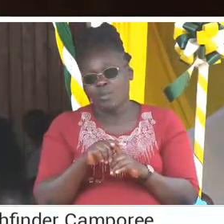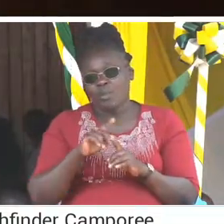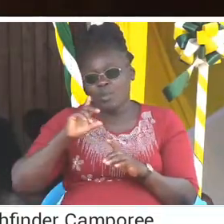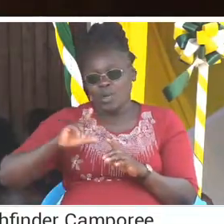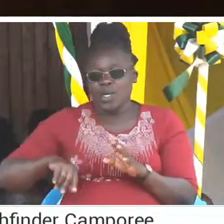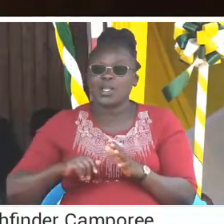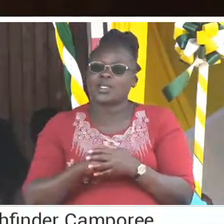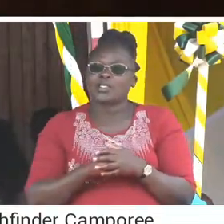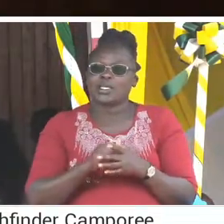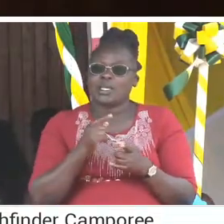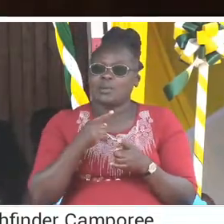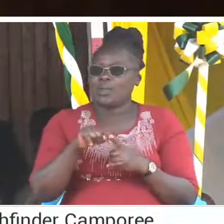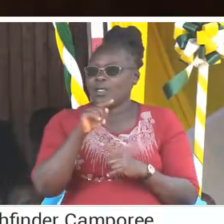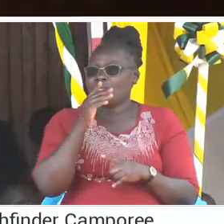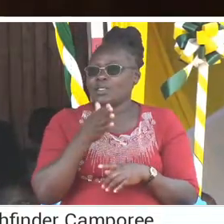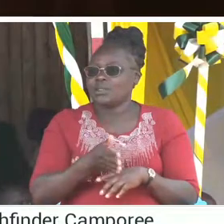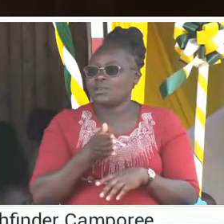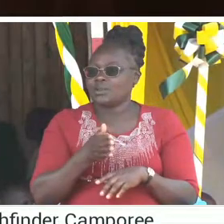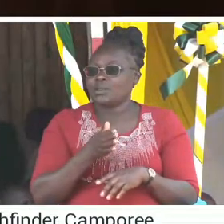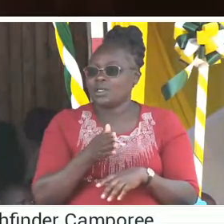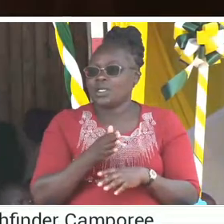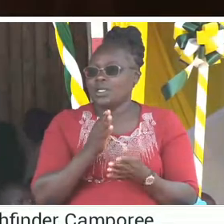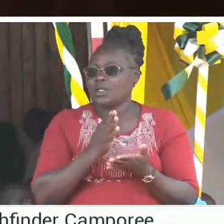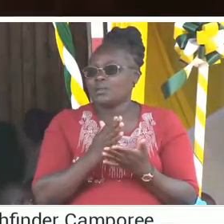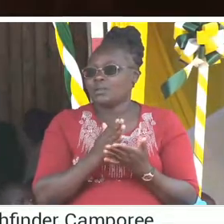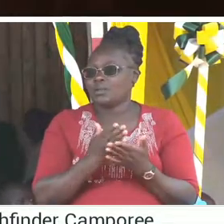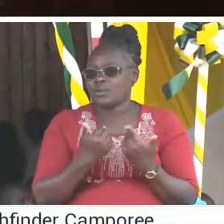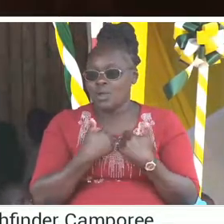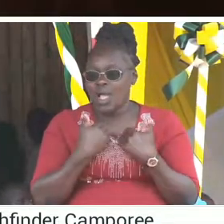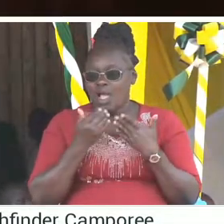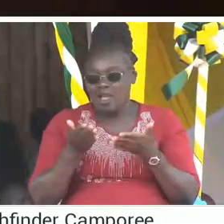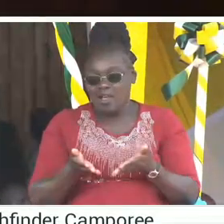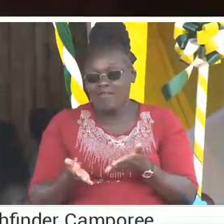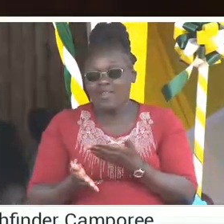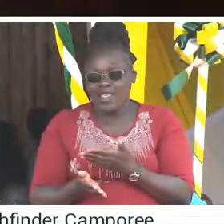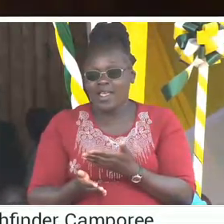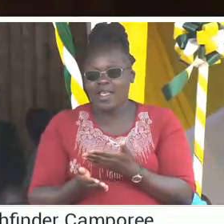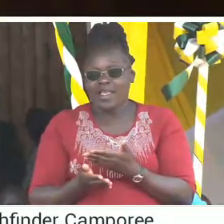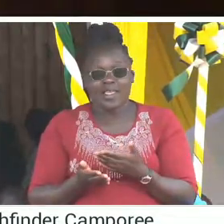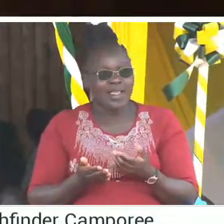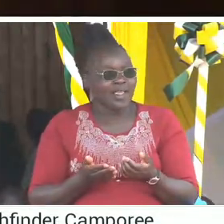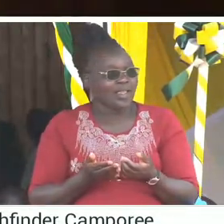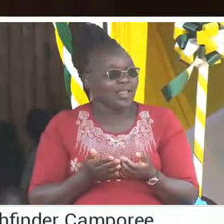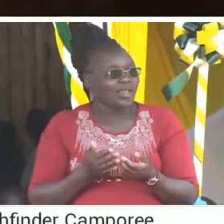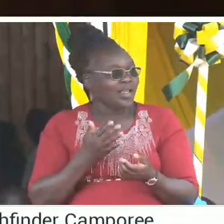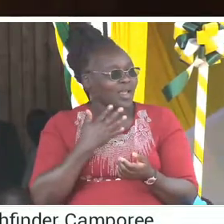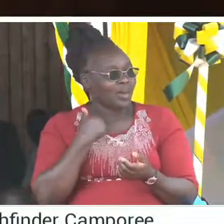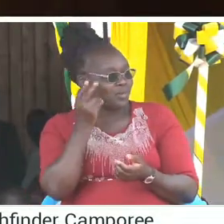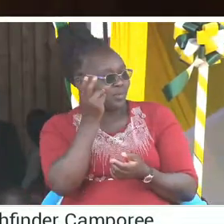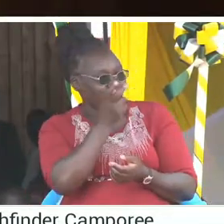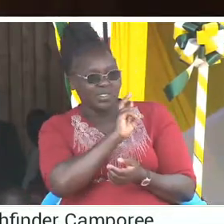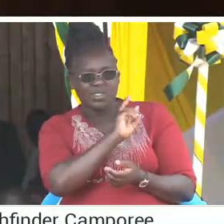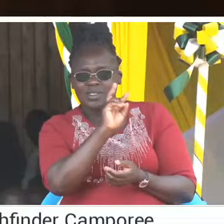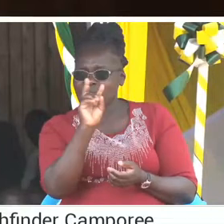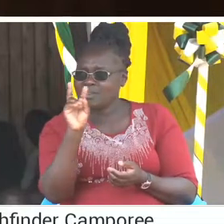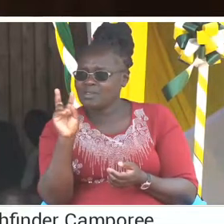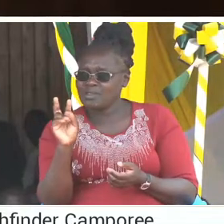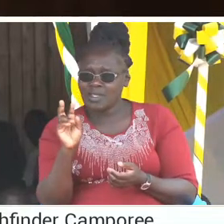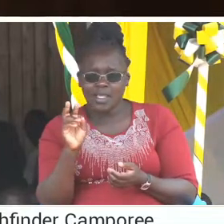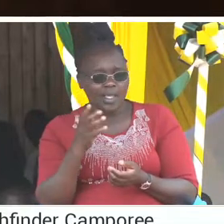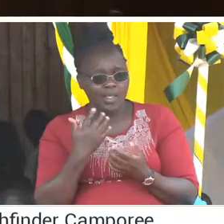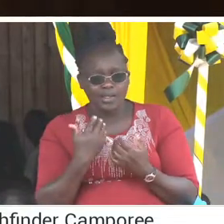nafasi ya kuwa mahali hapa. Nimeona umati wa watoto. Jambo ambalo